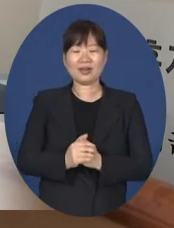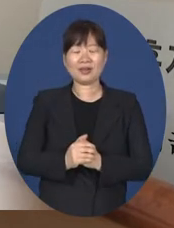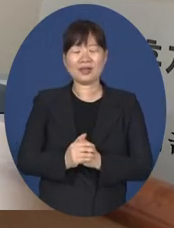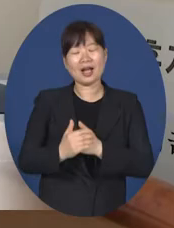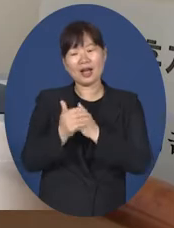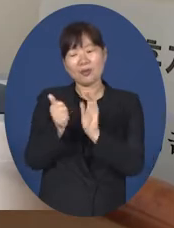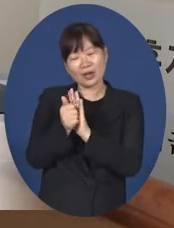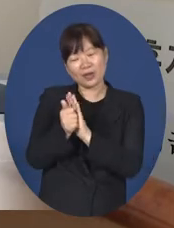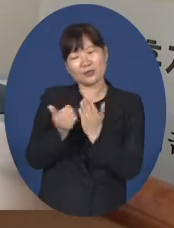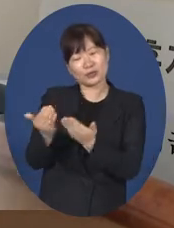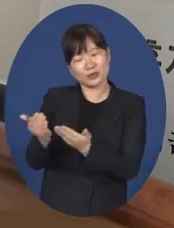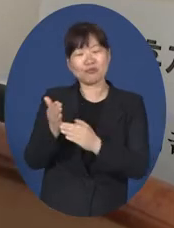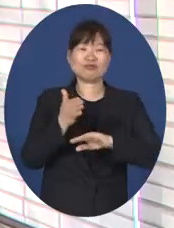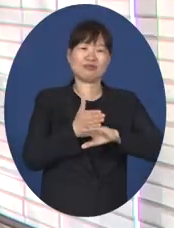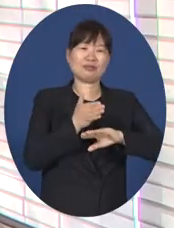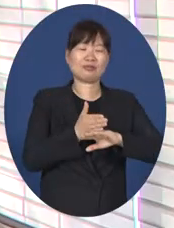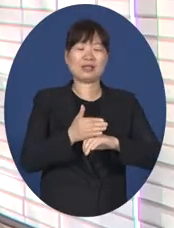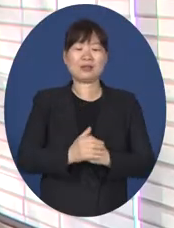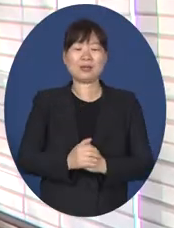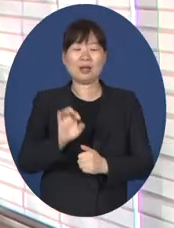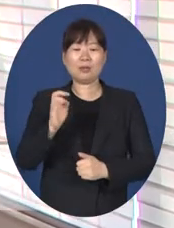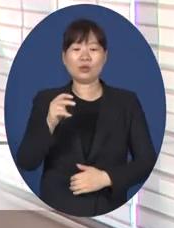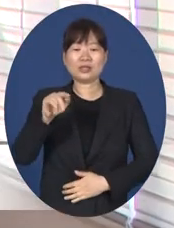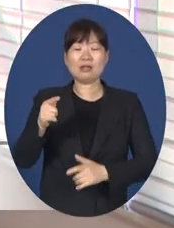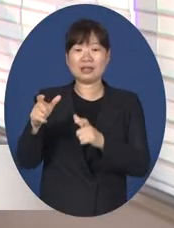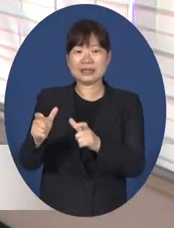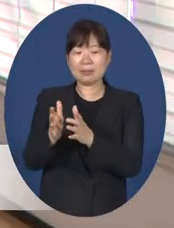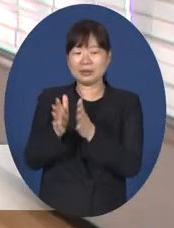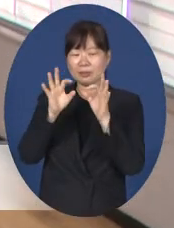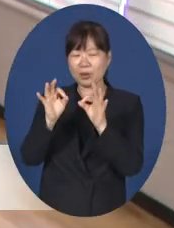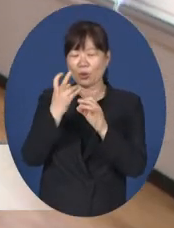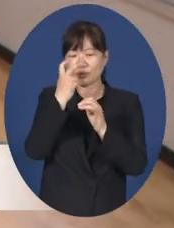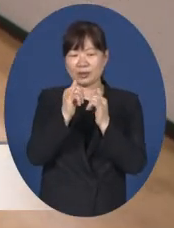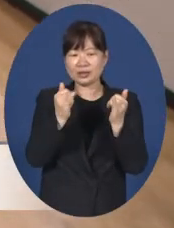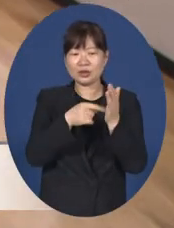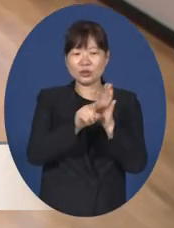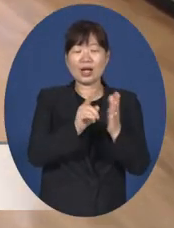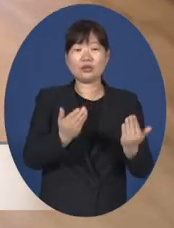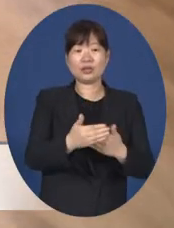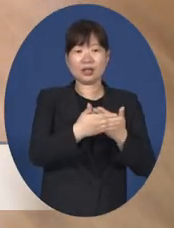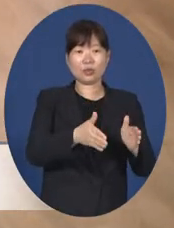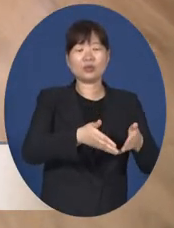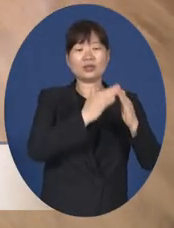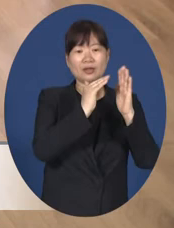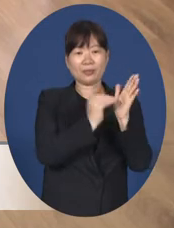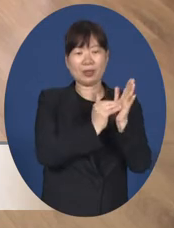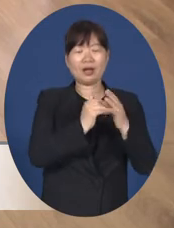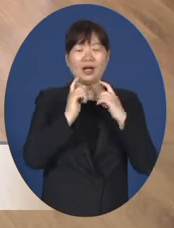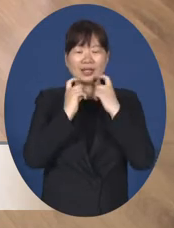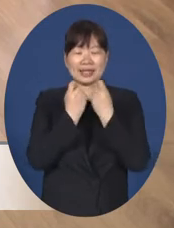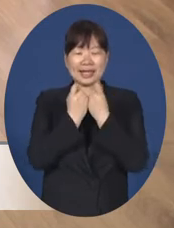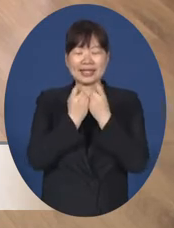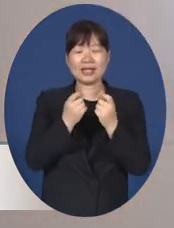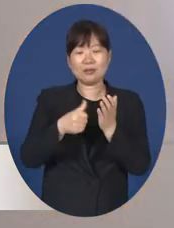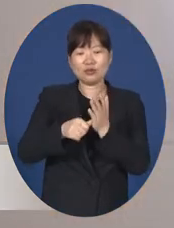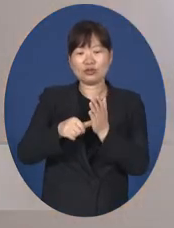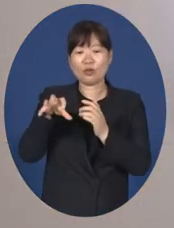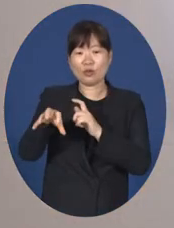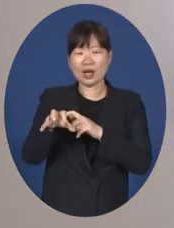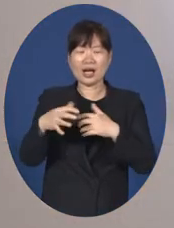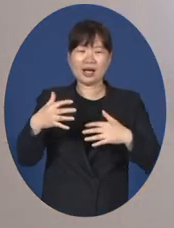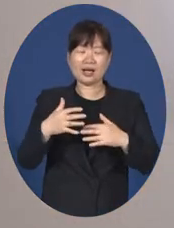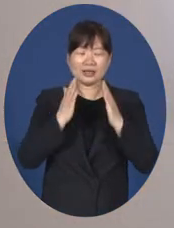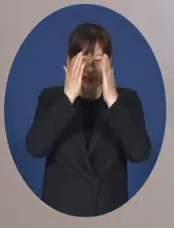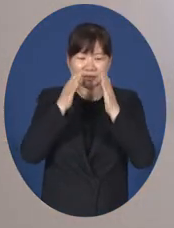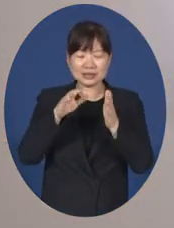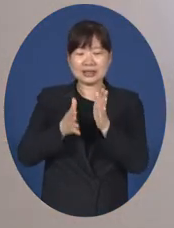다 배려를 해주니까 고맙습니다. 포천시의 한 아파트도 경비원들을 위한 휴게실을 만들었습니다. 개인 사물함과 세면시설을